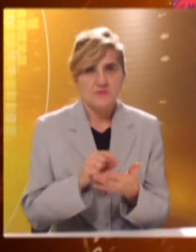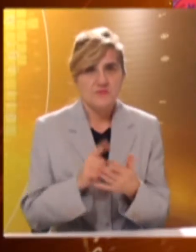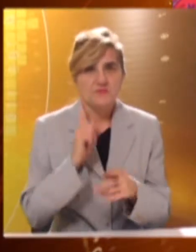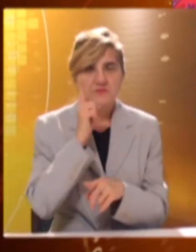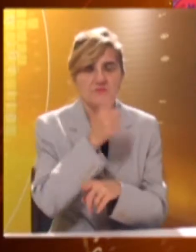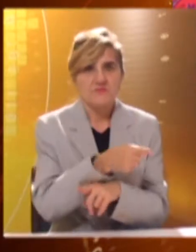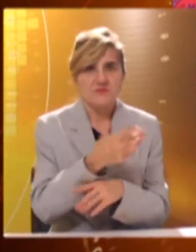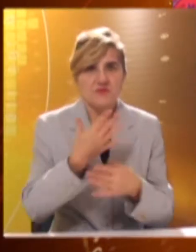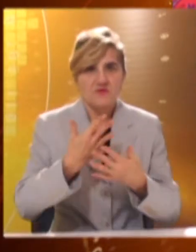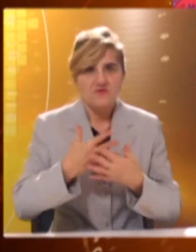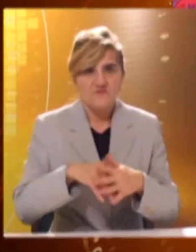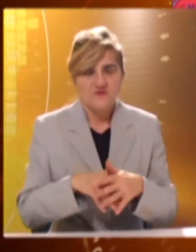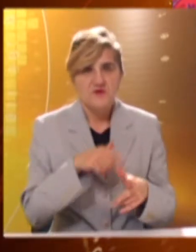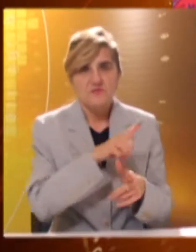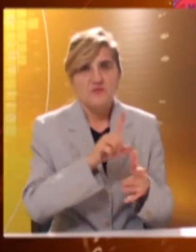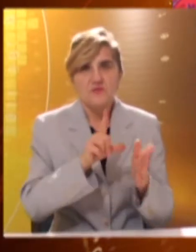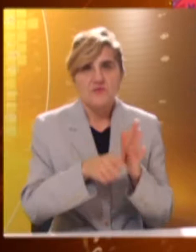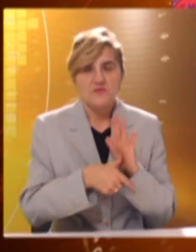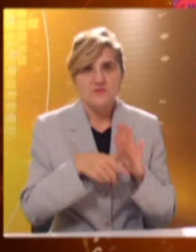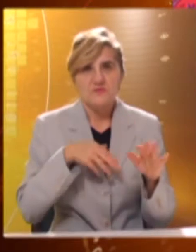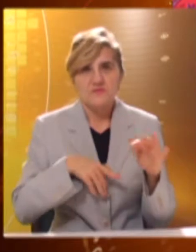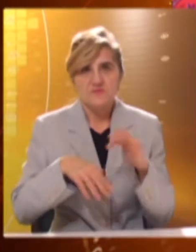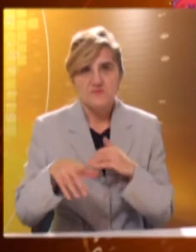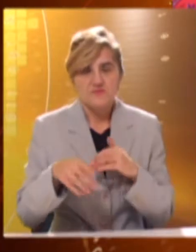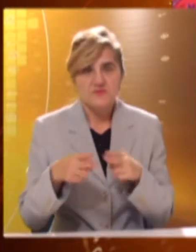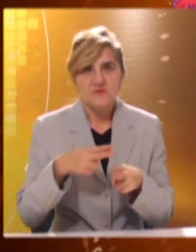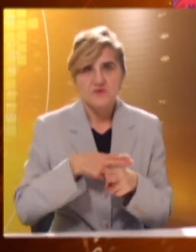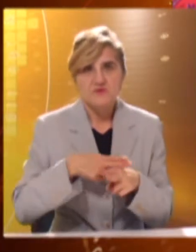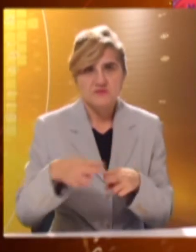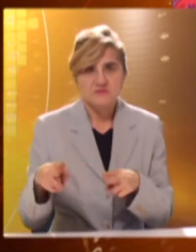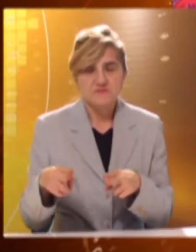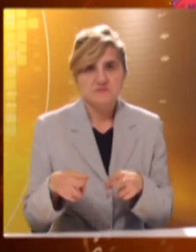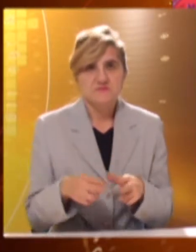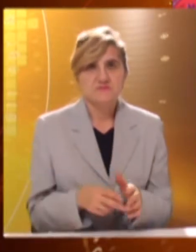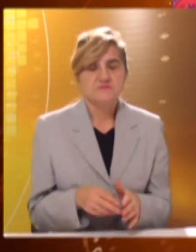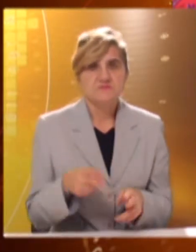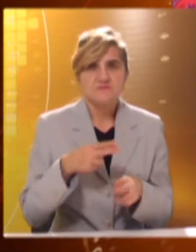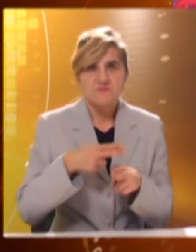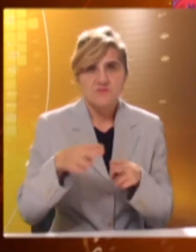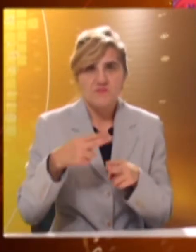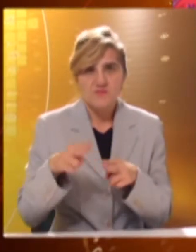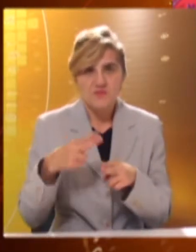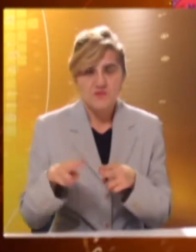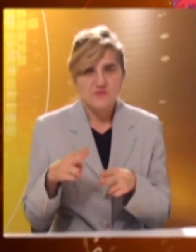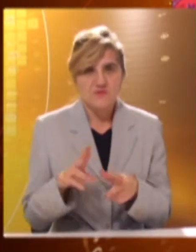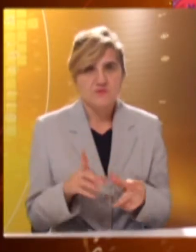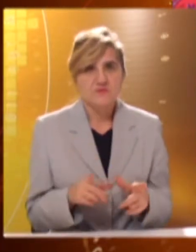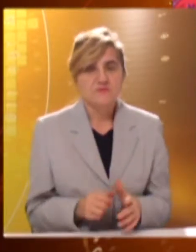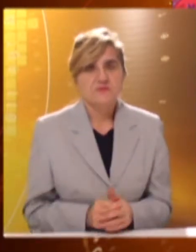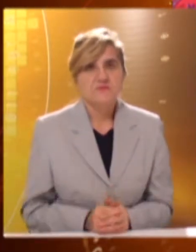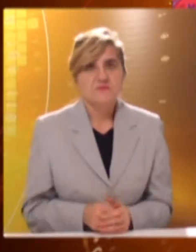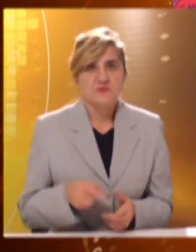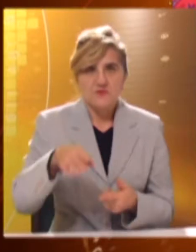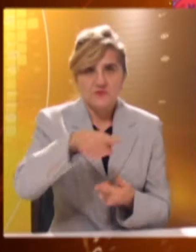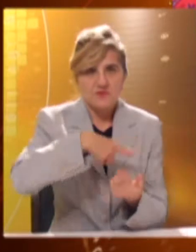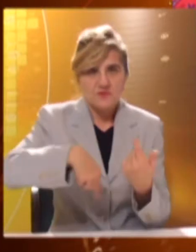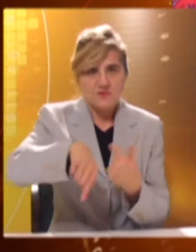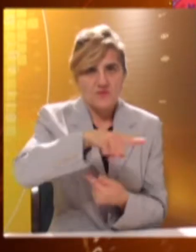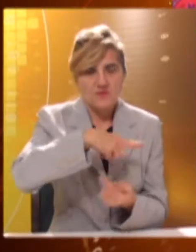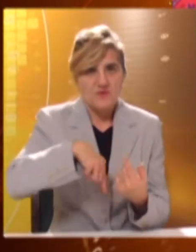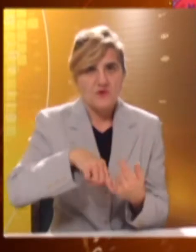rješenje čistoći i zelenilu koje sa svojim intervenom grupom i očisti te lokacije okolo, malo